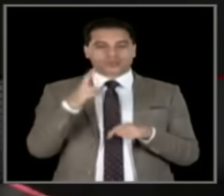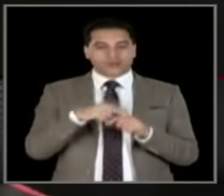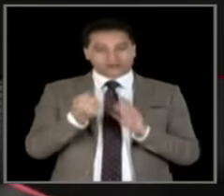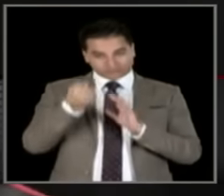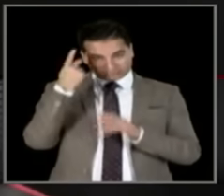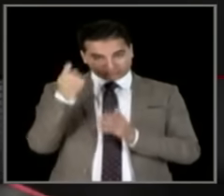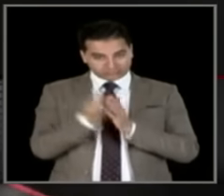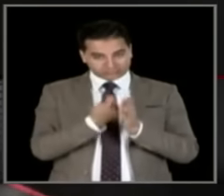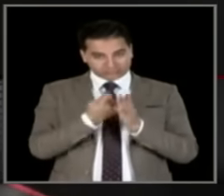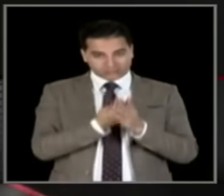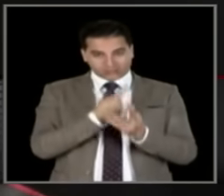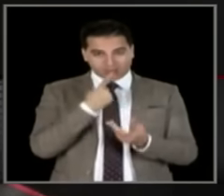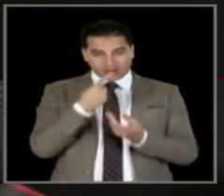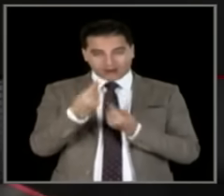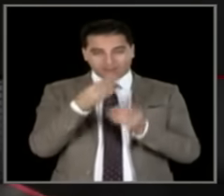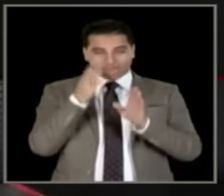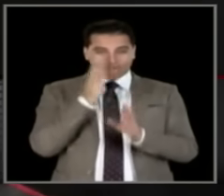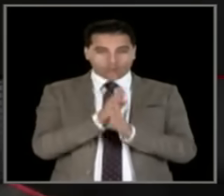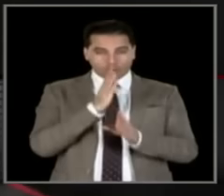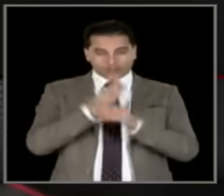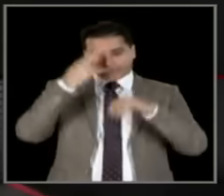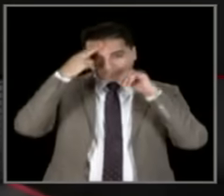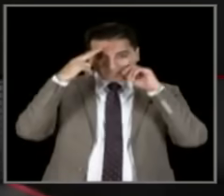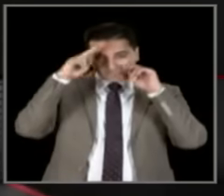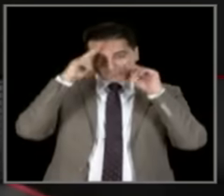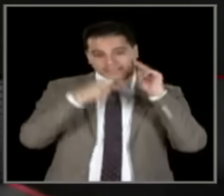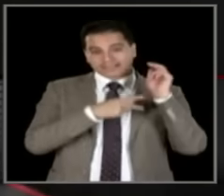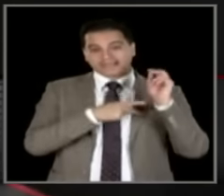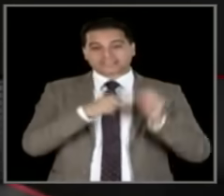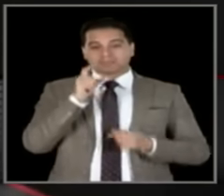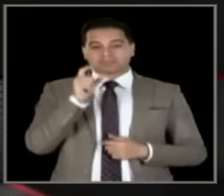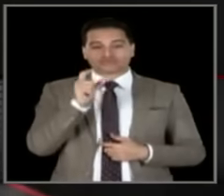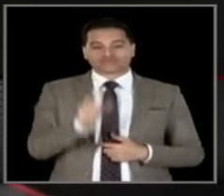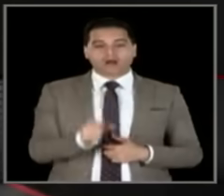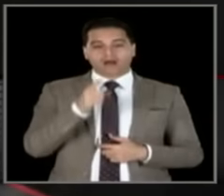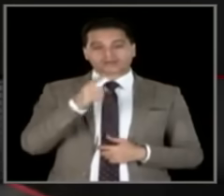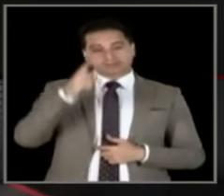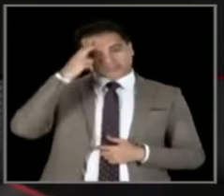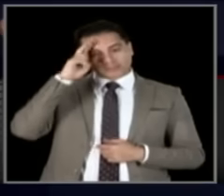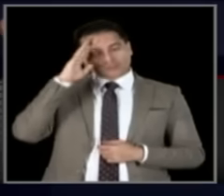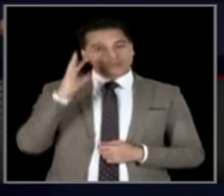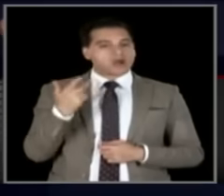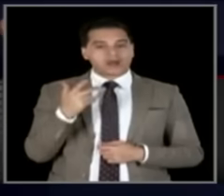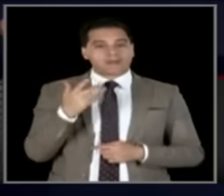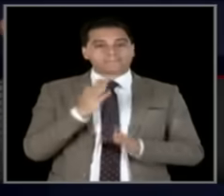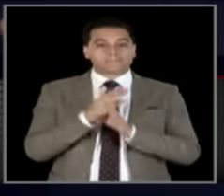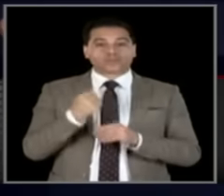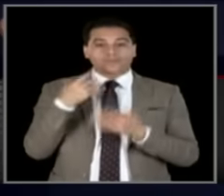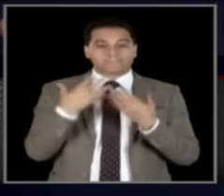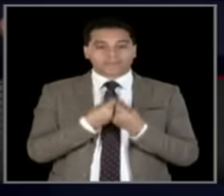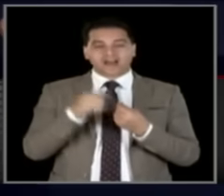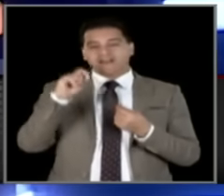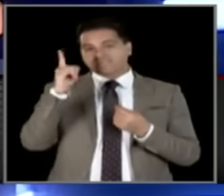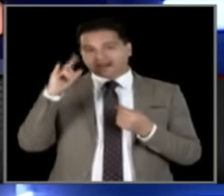سيناريو وحوار وإخراج المخرج ده، بطولة نجلاء فتحي،